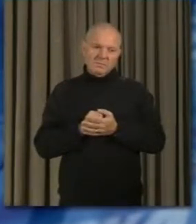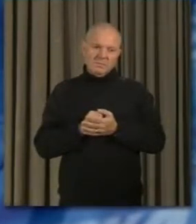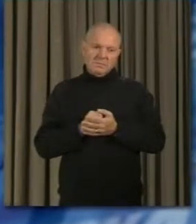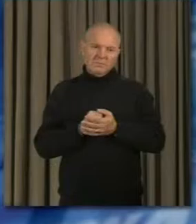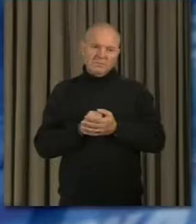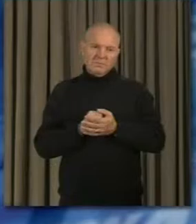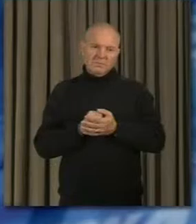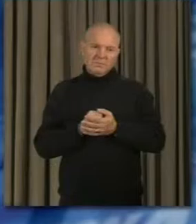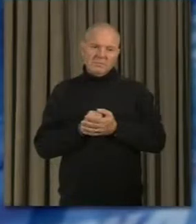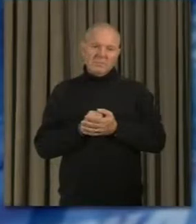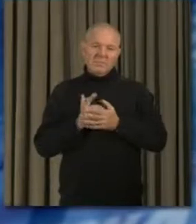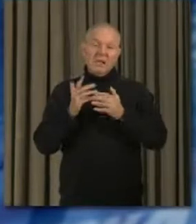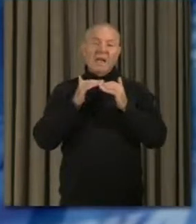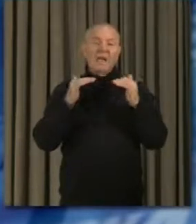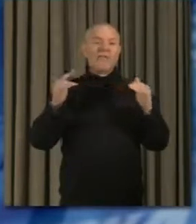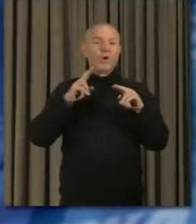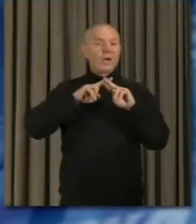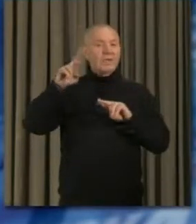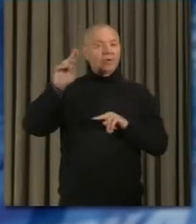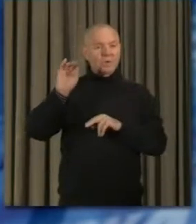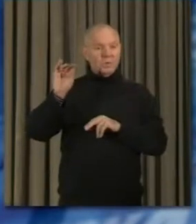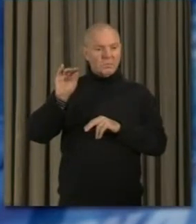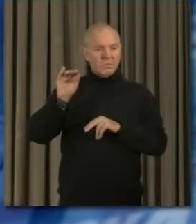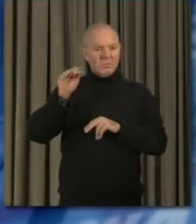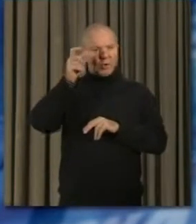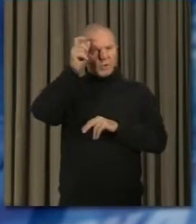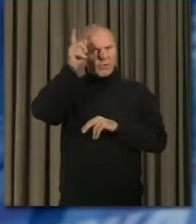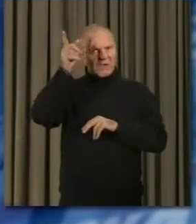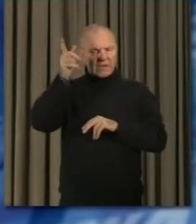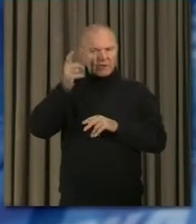a livello nazionale questo governo? Ah,